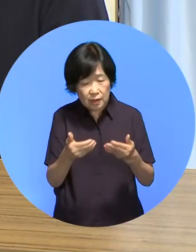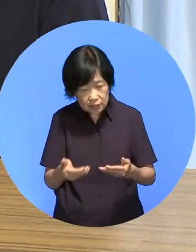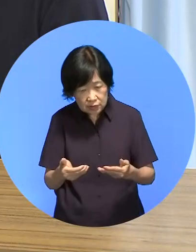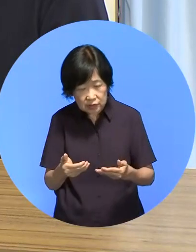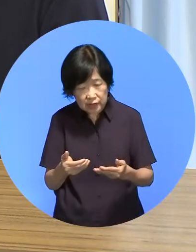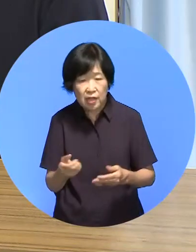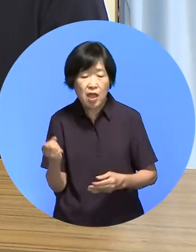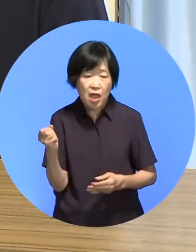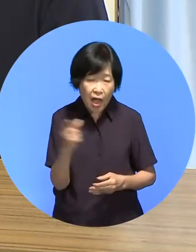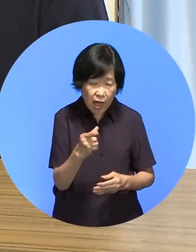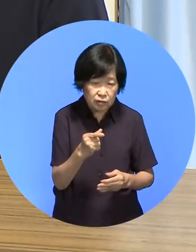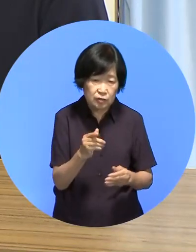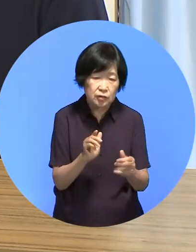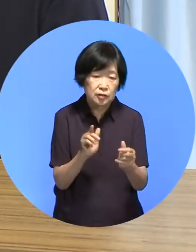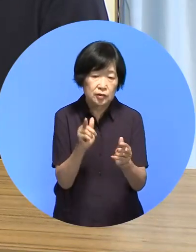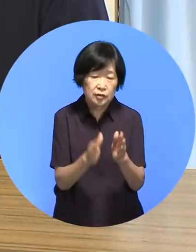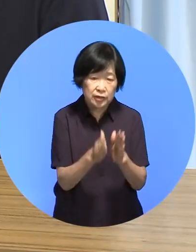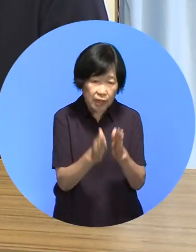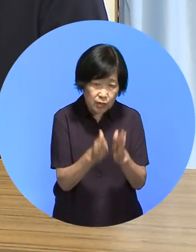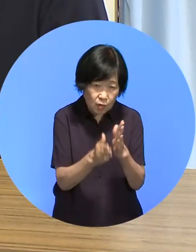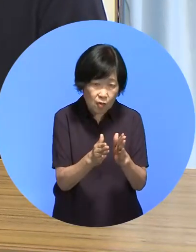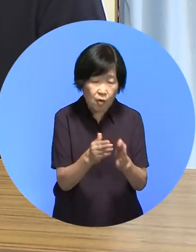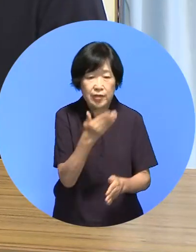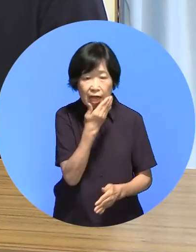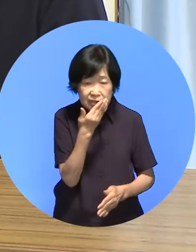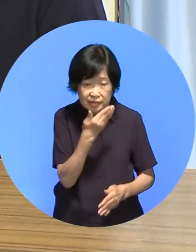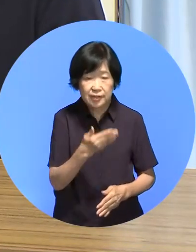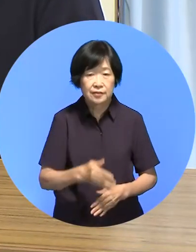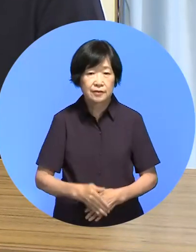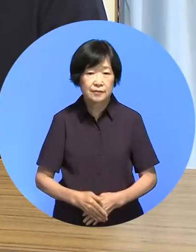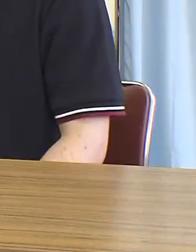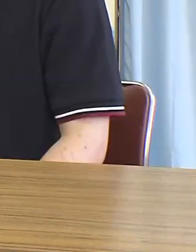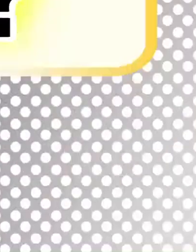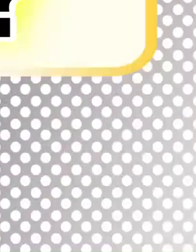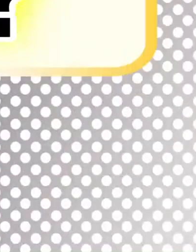段階でひどくならないうちに対応することが大事と言えます。